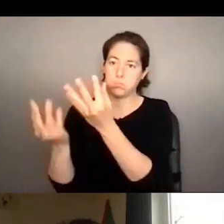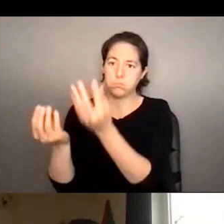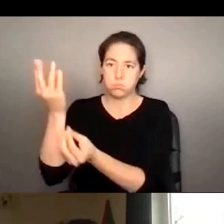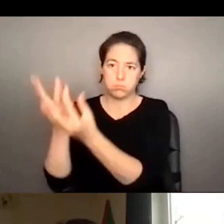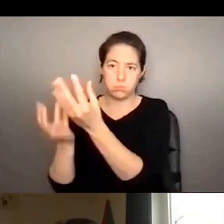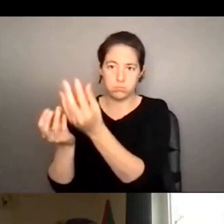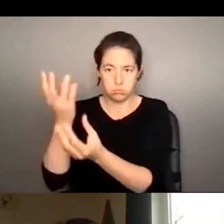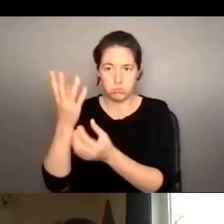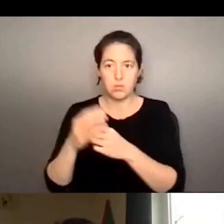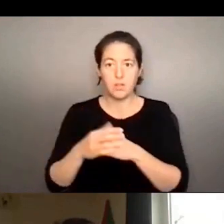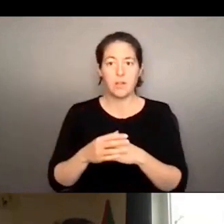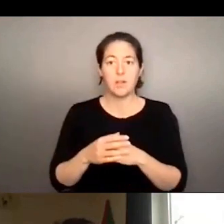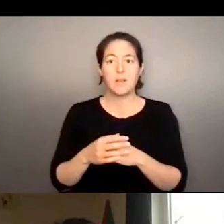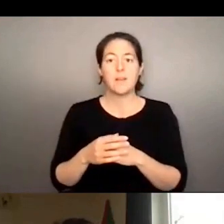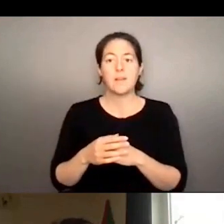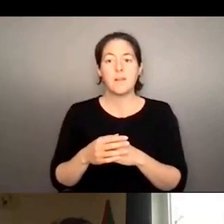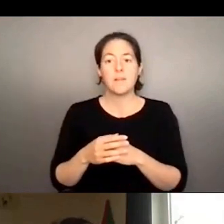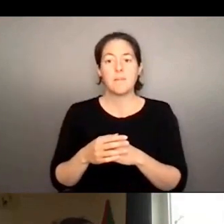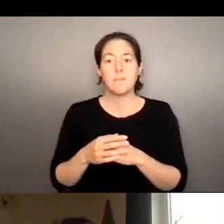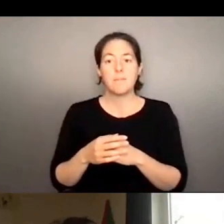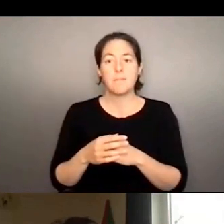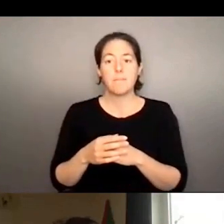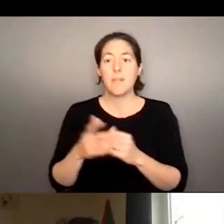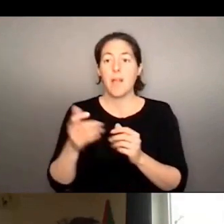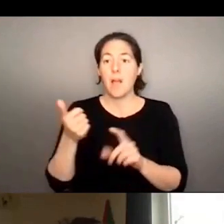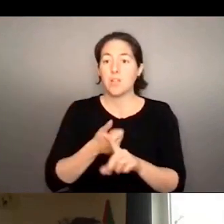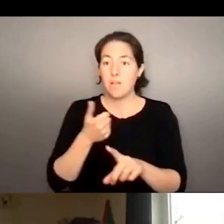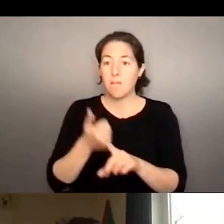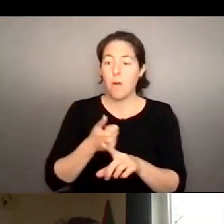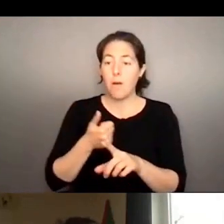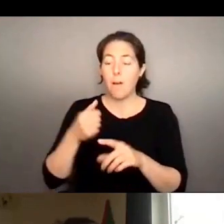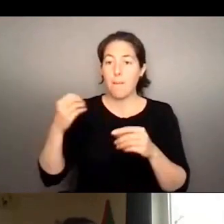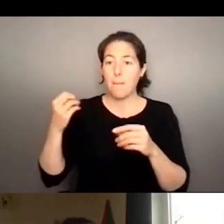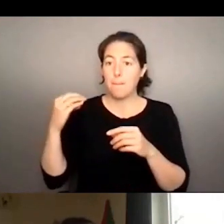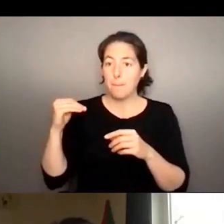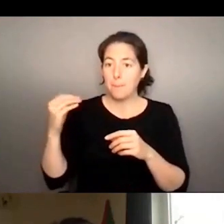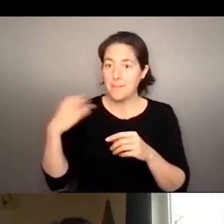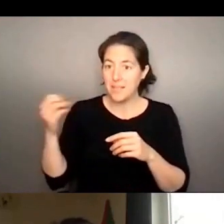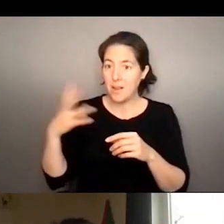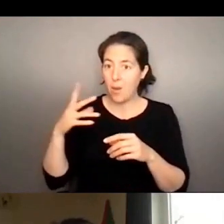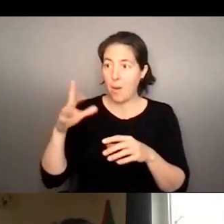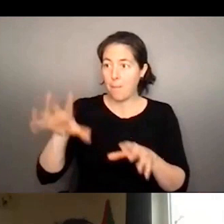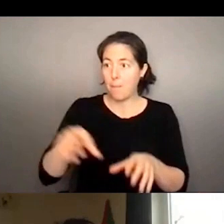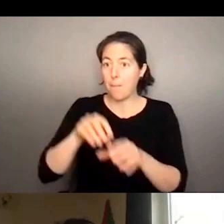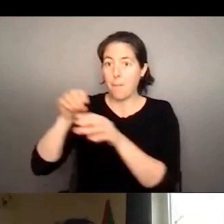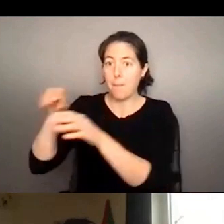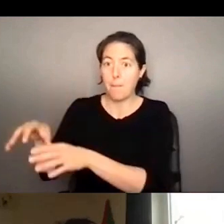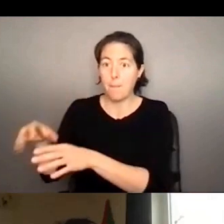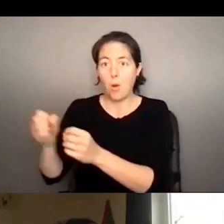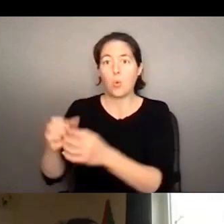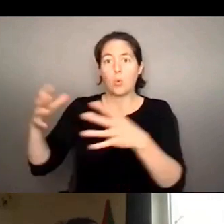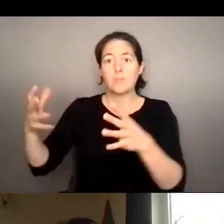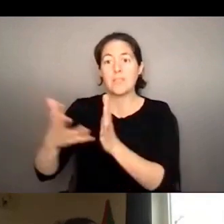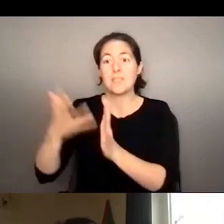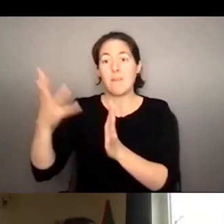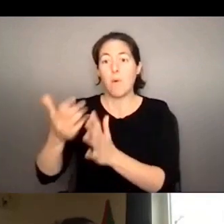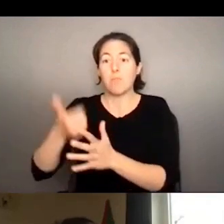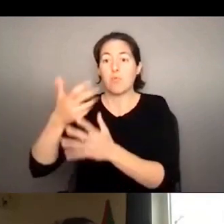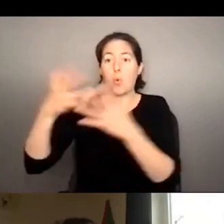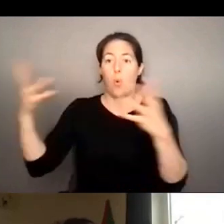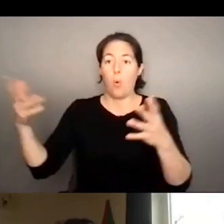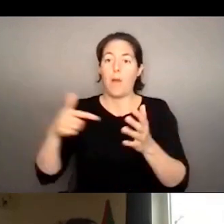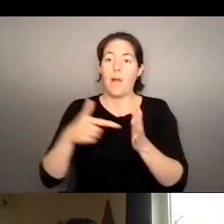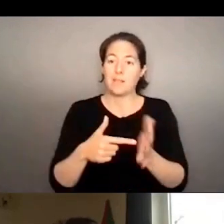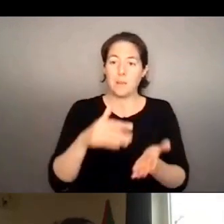va reproduire le mycélium, on peut multiplier par 5 fois sa masse. C'est-à-dire qu'on a un bloc